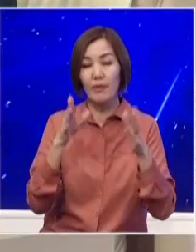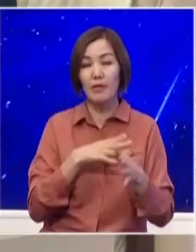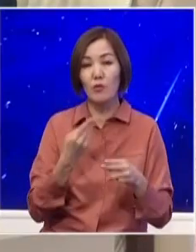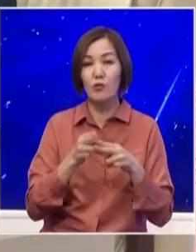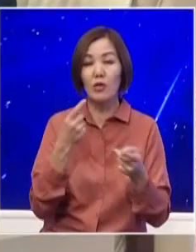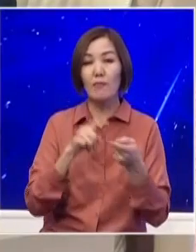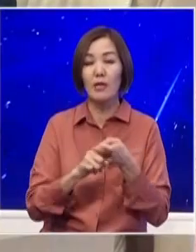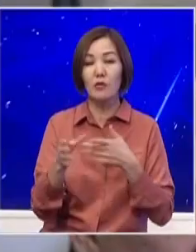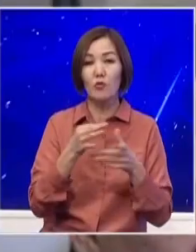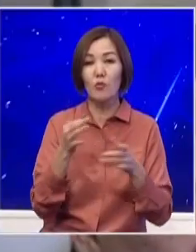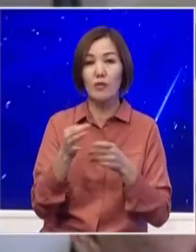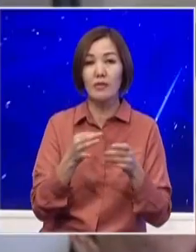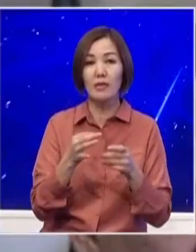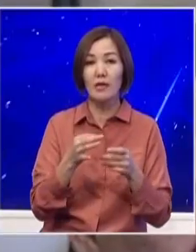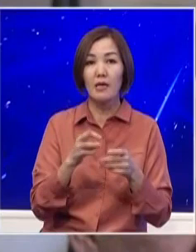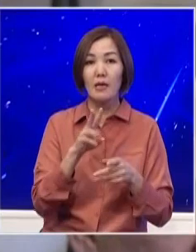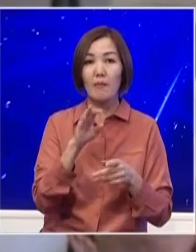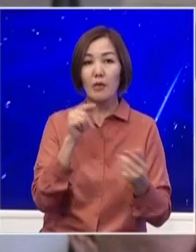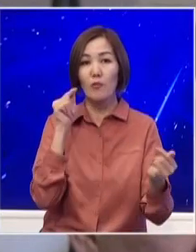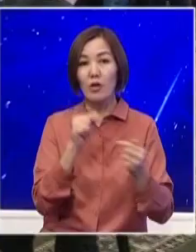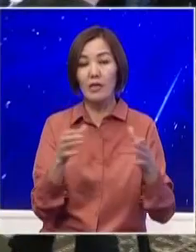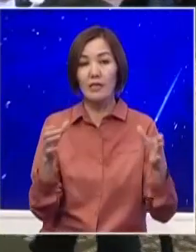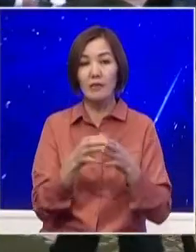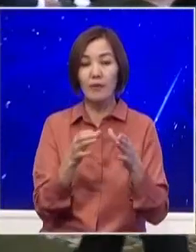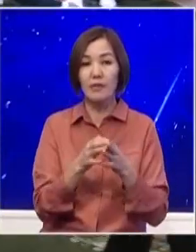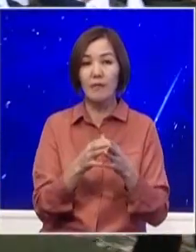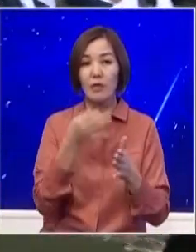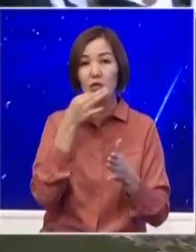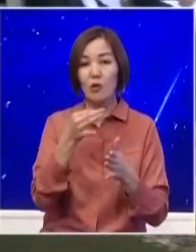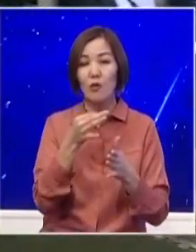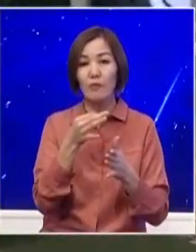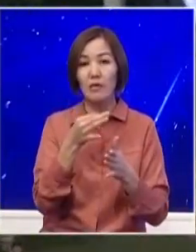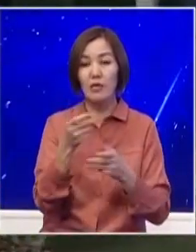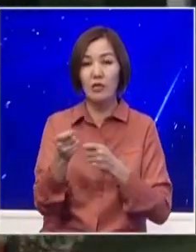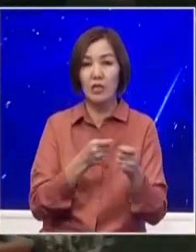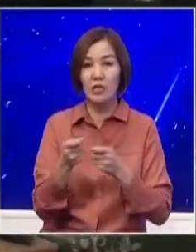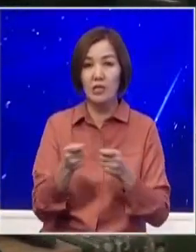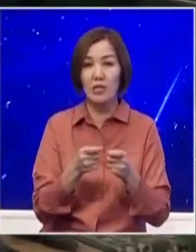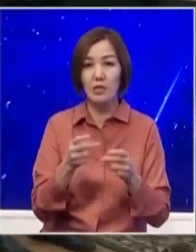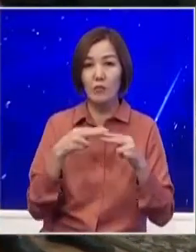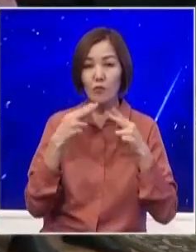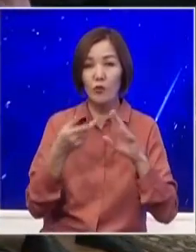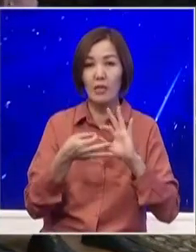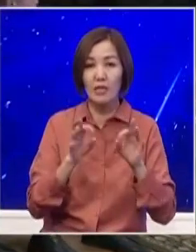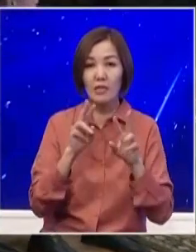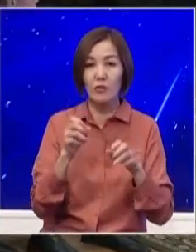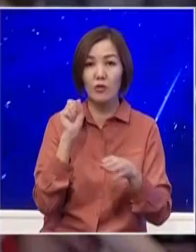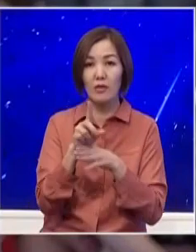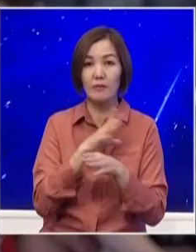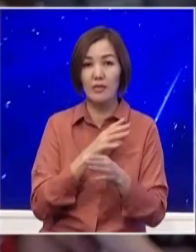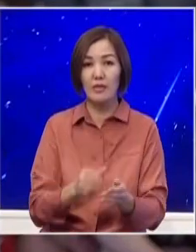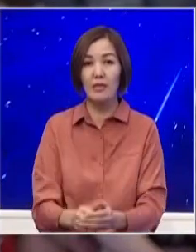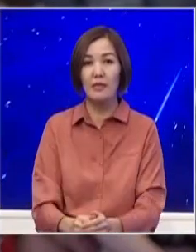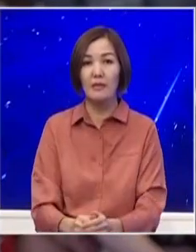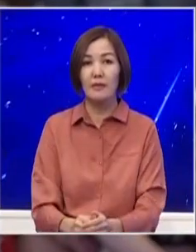Осыған байланысты облыстық монополияға қарсы департаментке және жауапты ведомство жетекшілеріне мұқият тексеруді тапсырды.